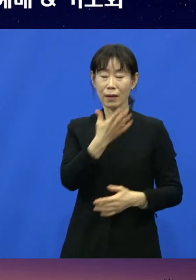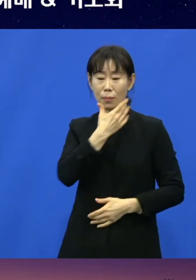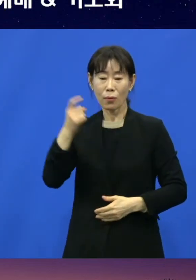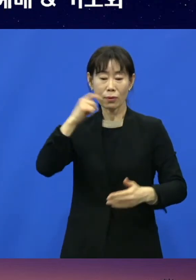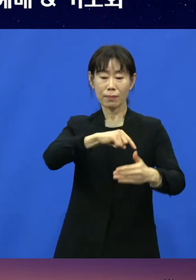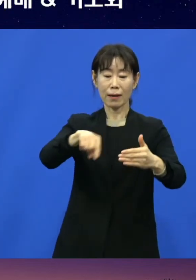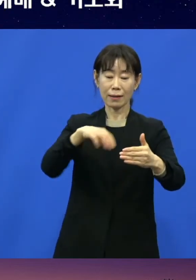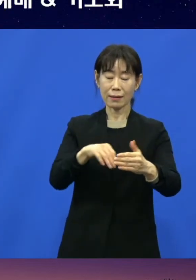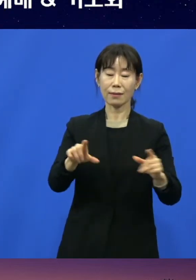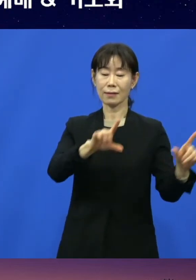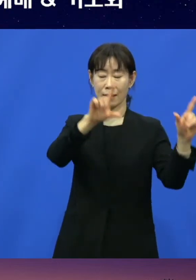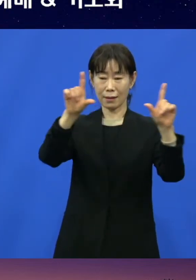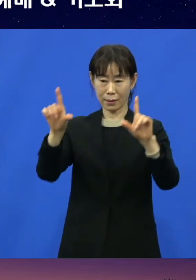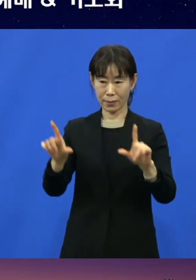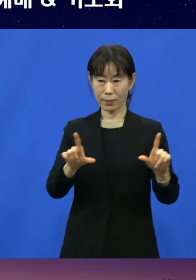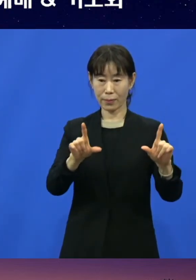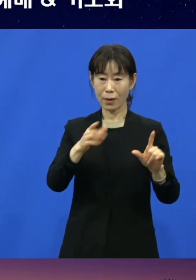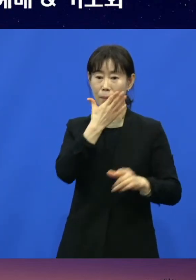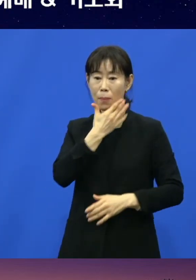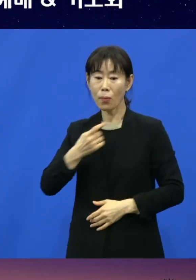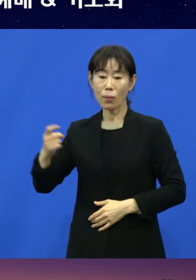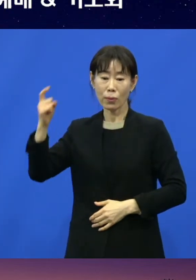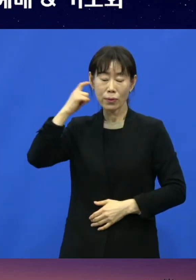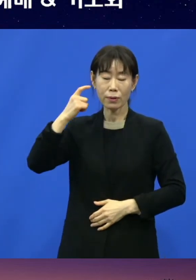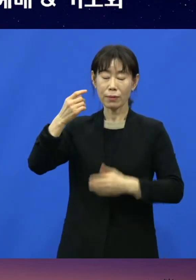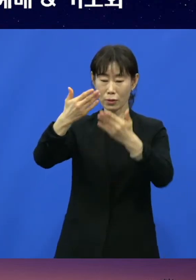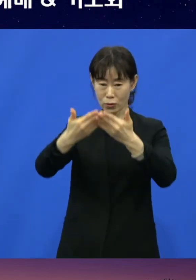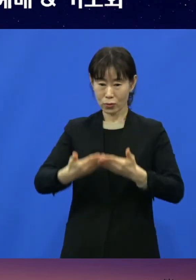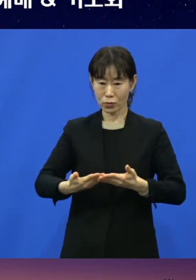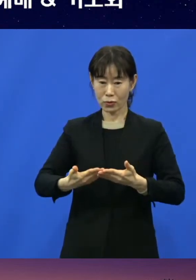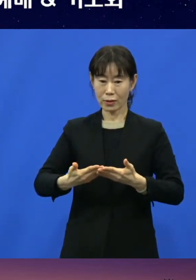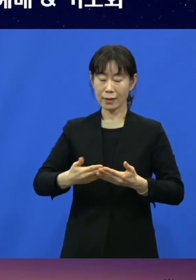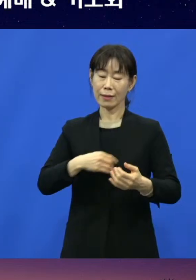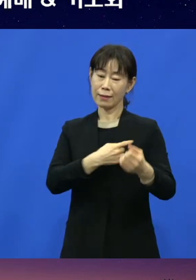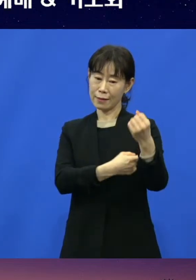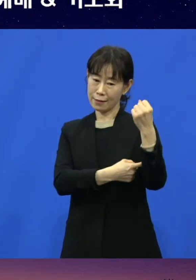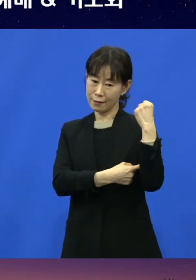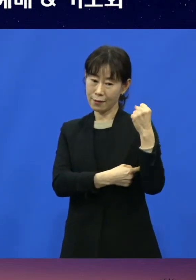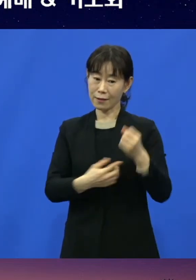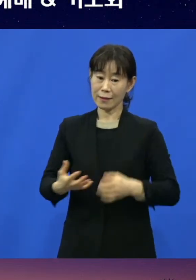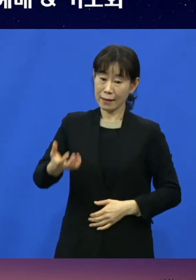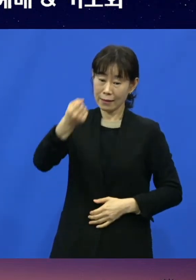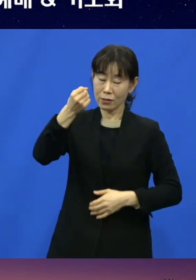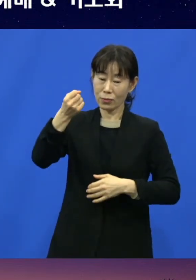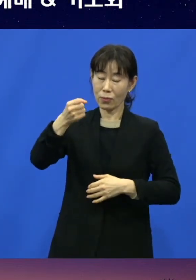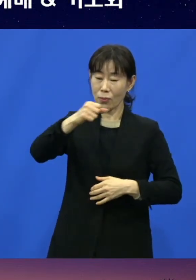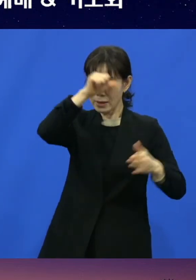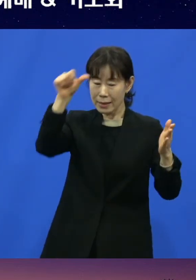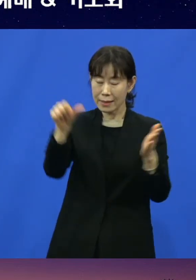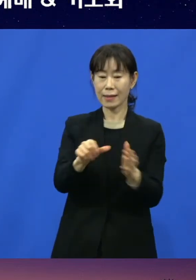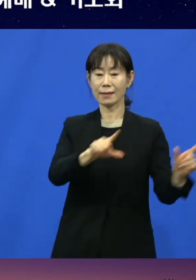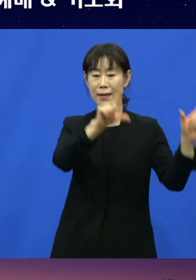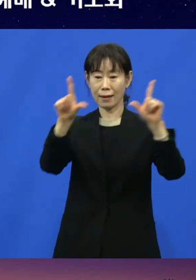살아가고 그 복음이 주는 그 능력이 우리의 삶을 이끌어가기 때문에,